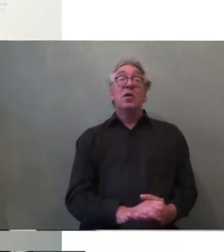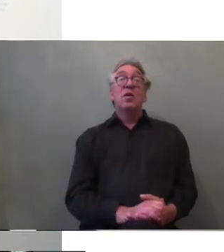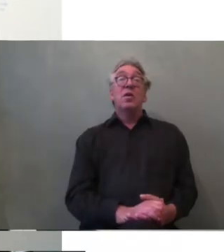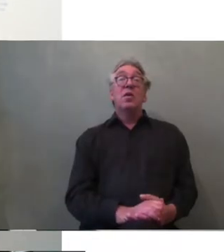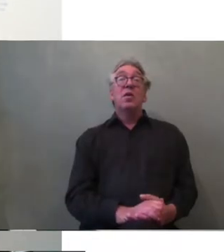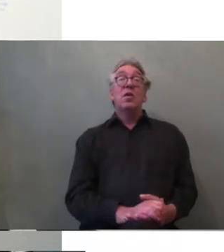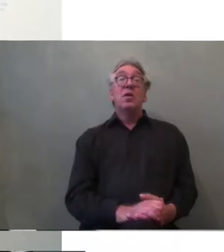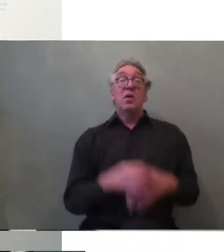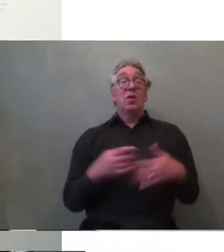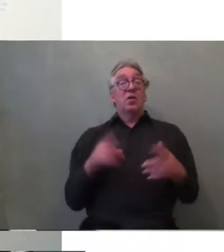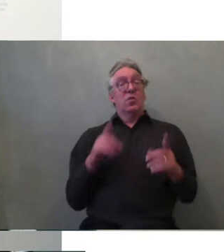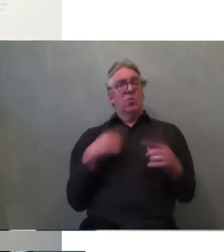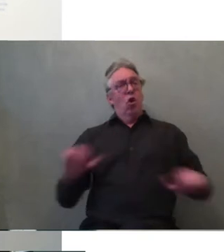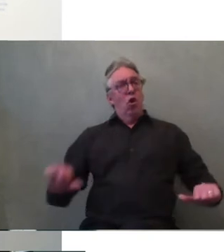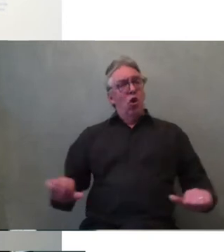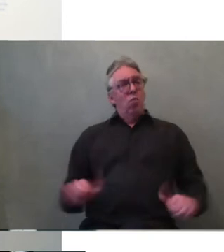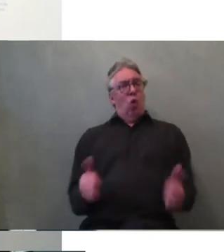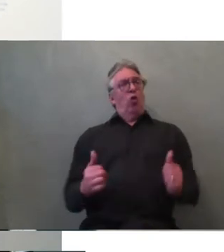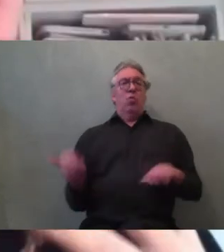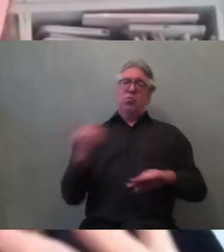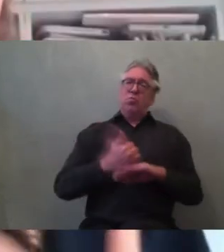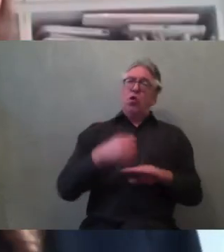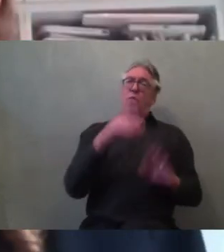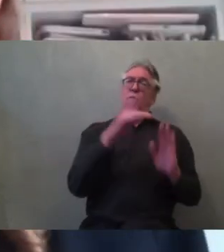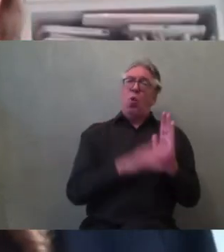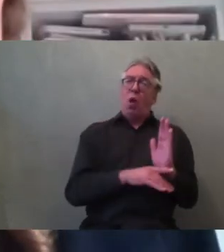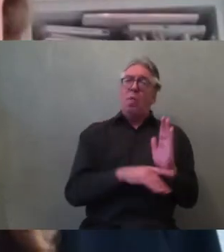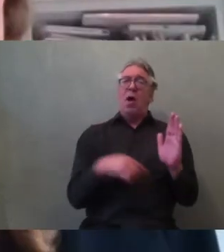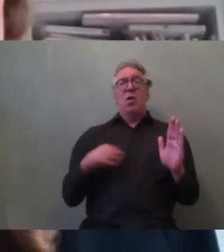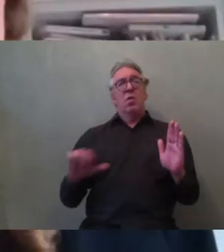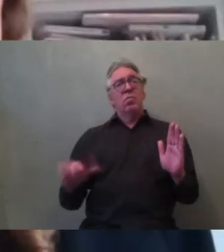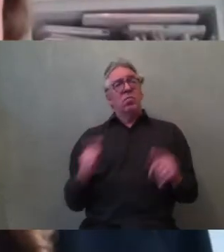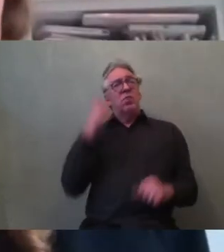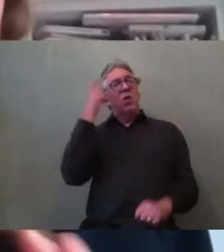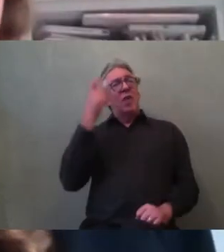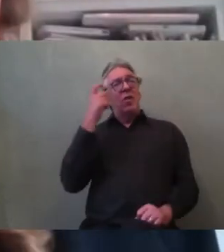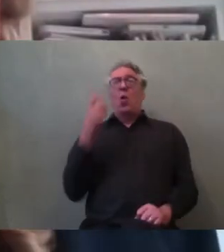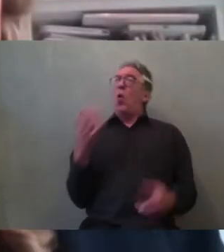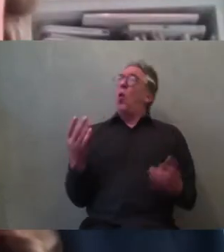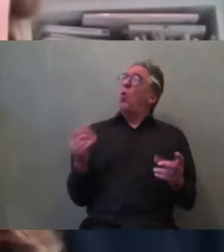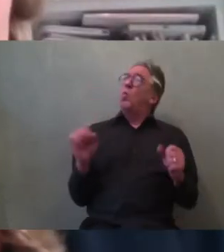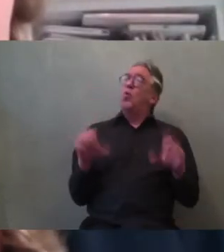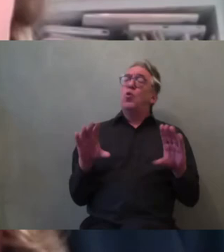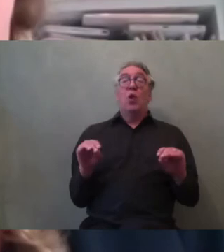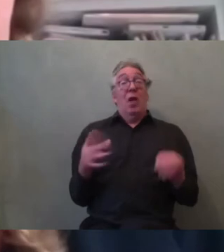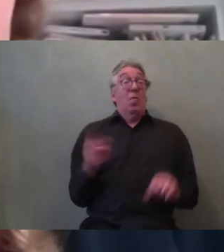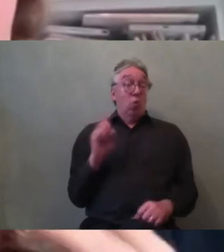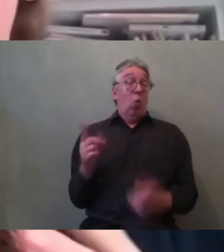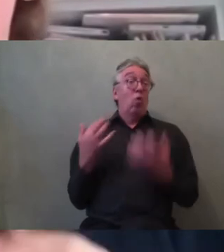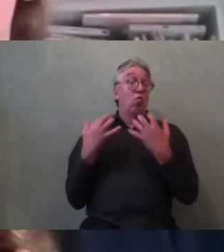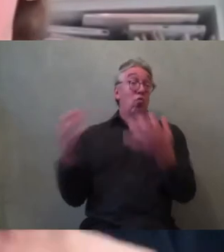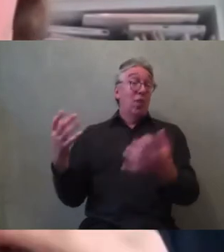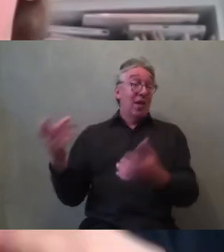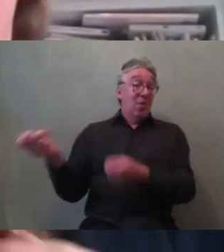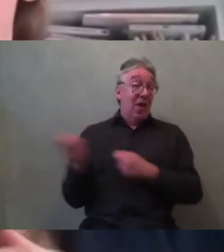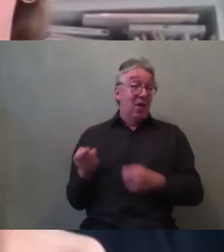en na hebt gedacht over waar moeten we aan de slag, dan kun je er niet omheen om het publiek hierbij te betrekken. Door de focus